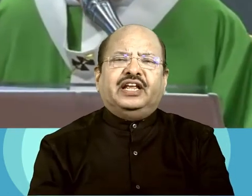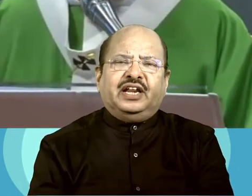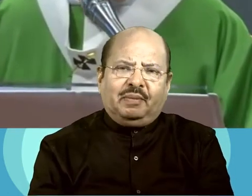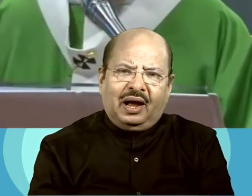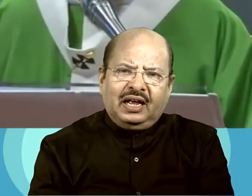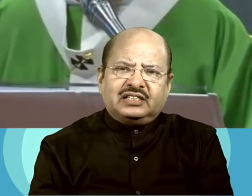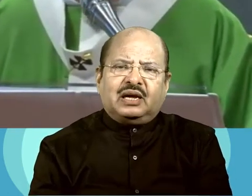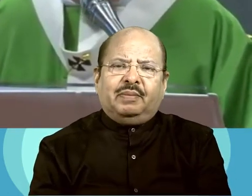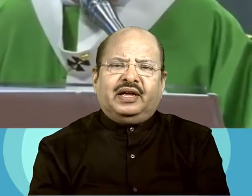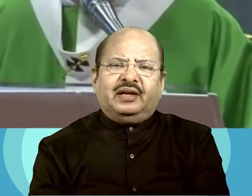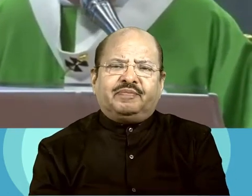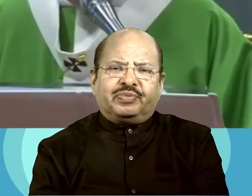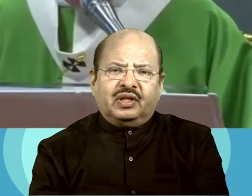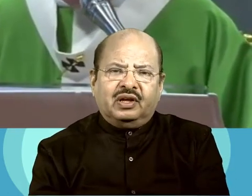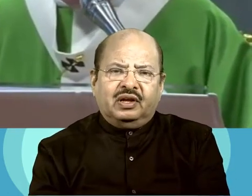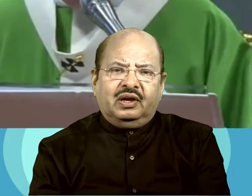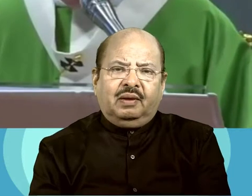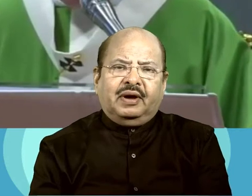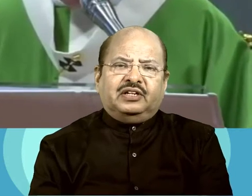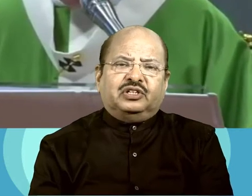ക്രിസ്തുവിൻ്റെ ശരീരമായ സഭയെ,